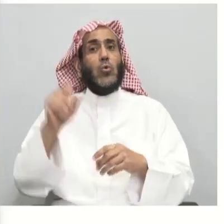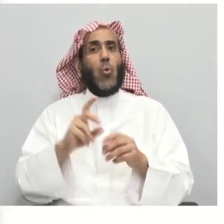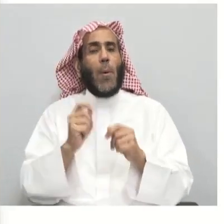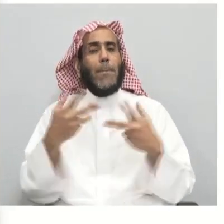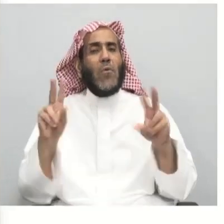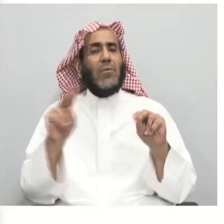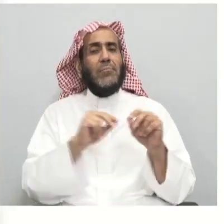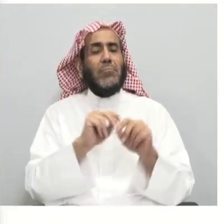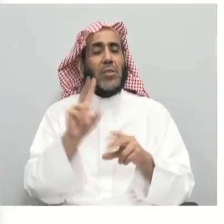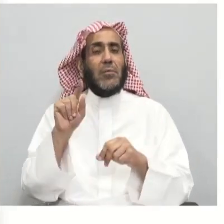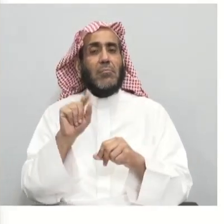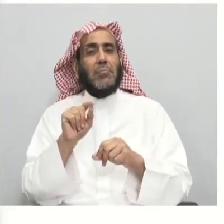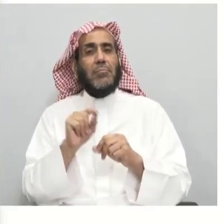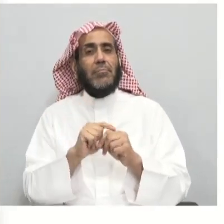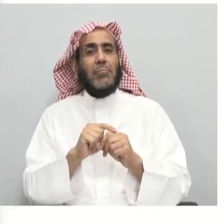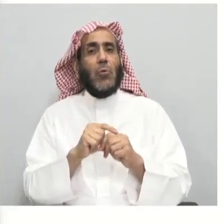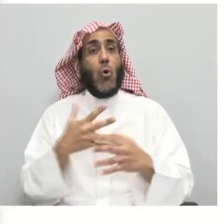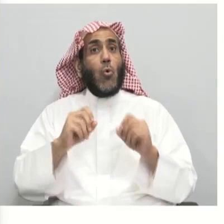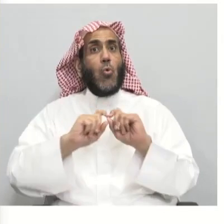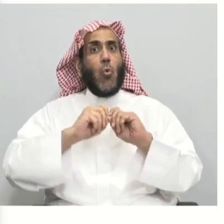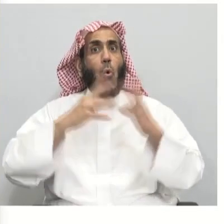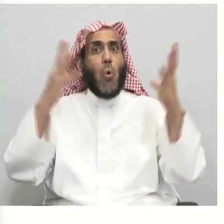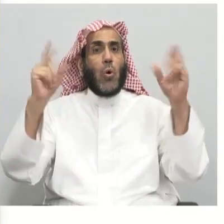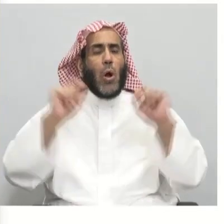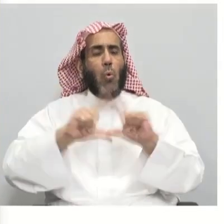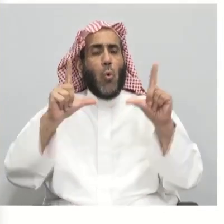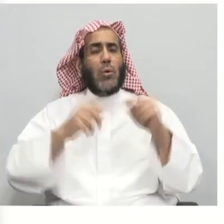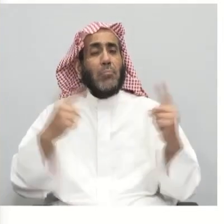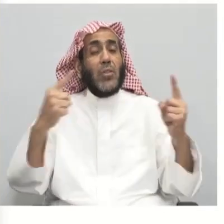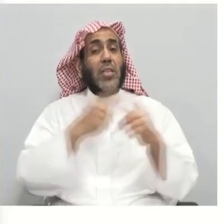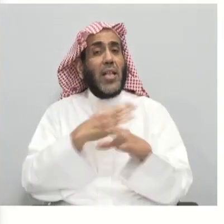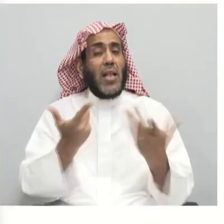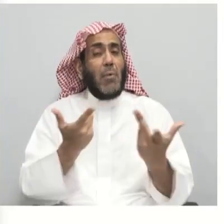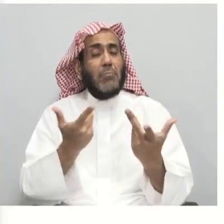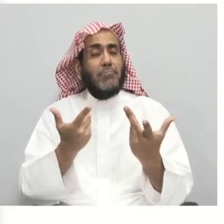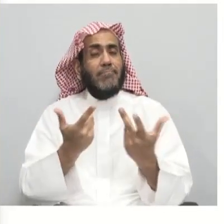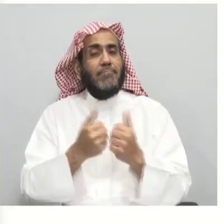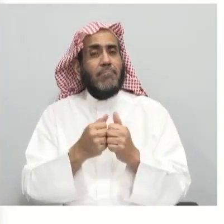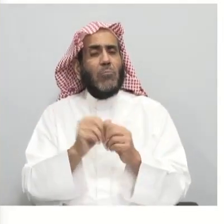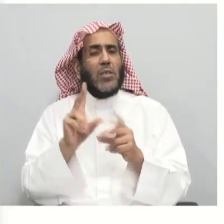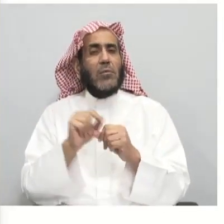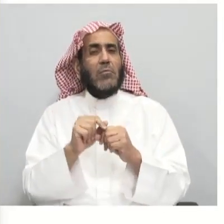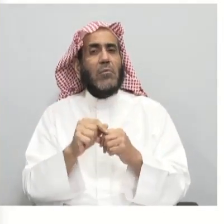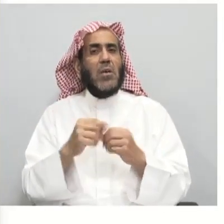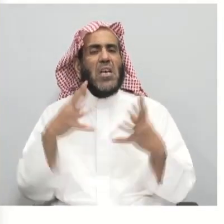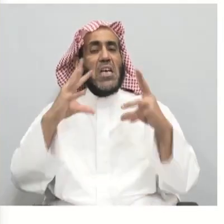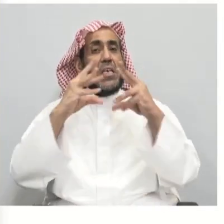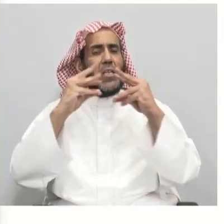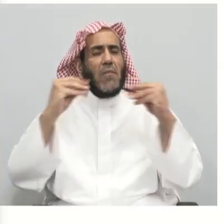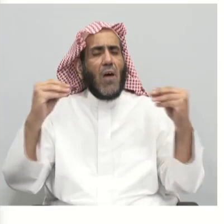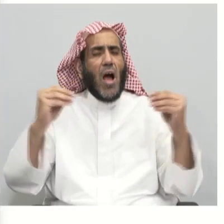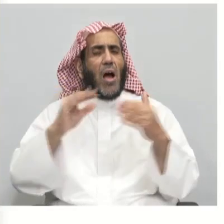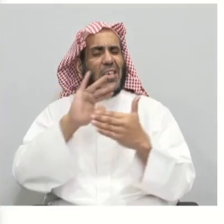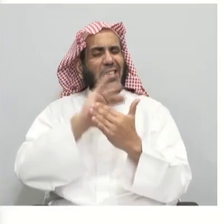لها احسنتم ظهور ضد هذه الكلمه احسنتم اختفاء